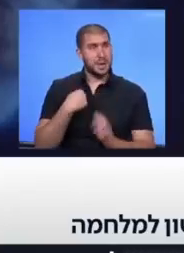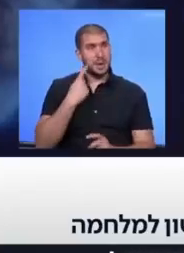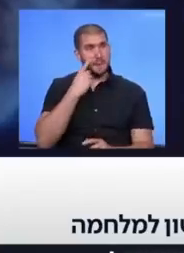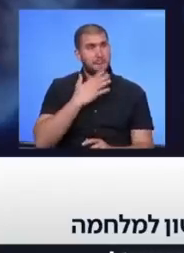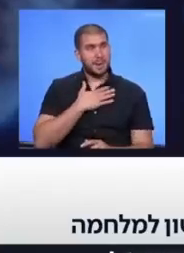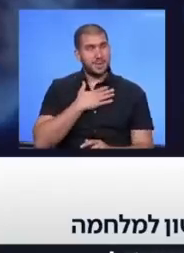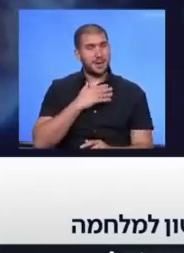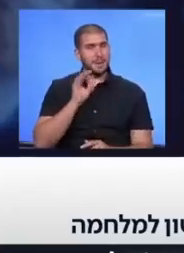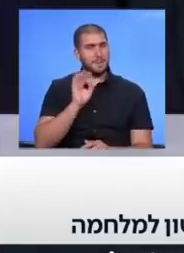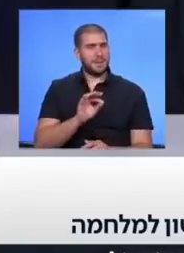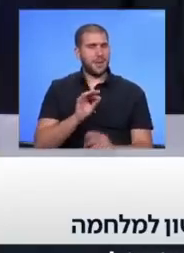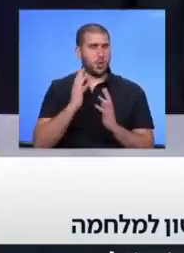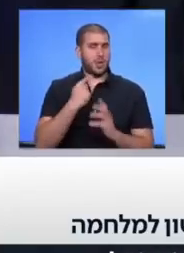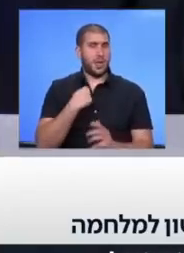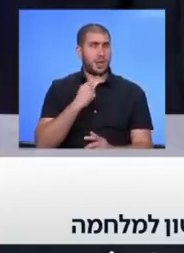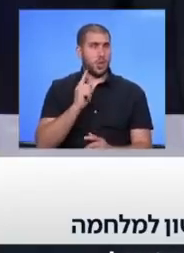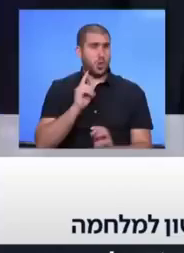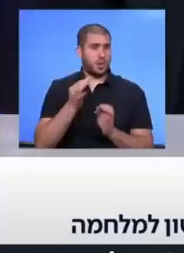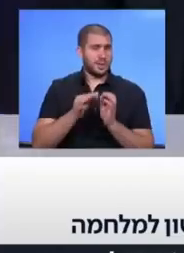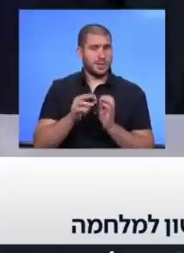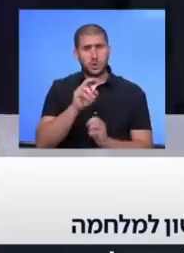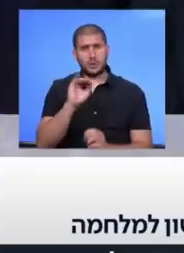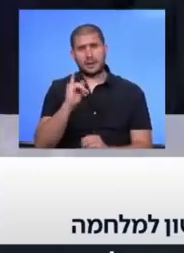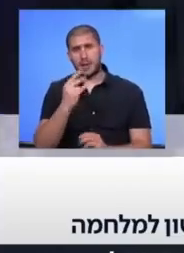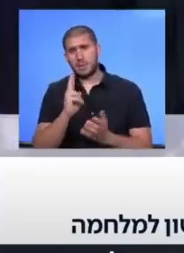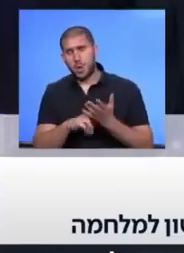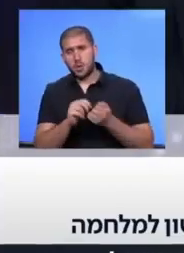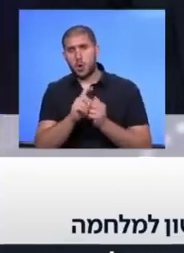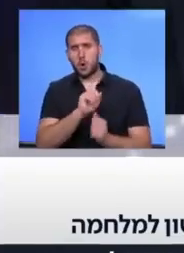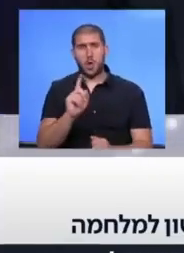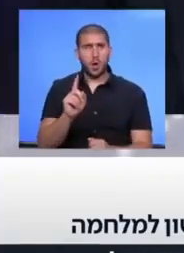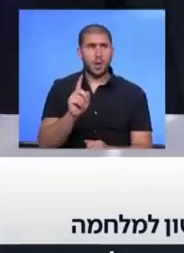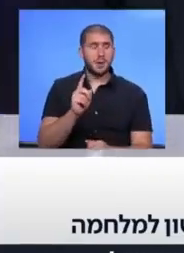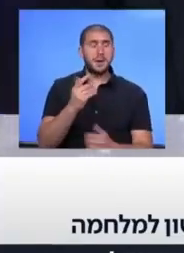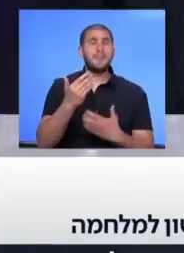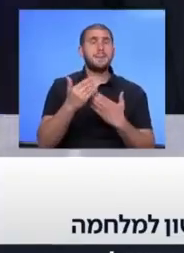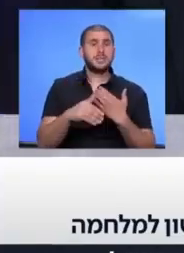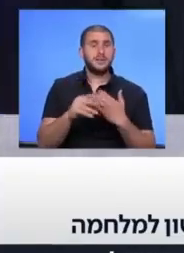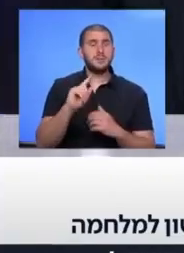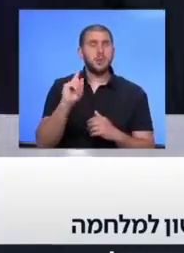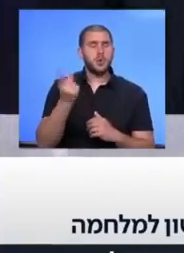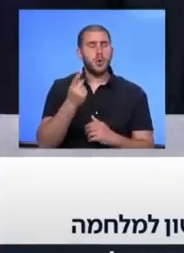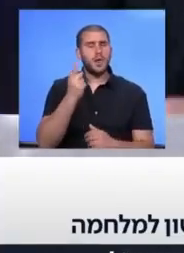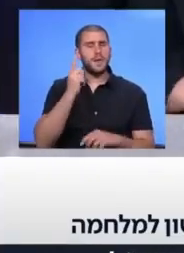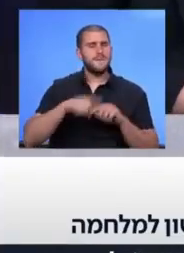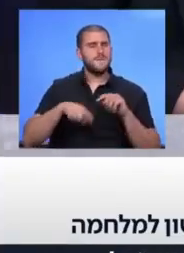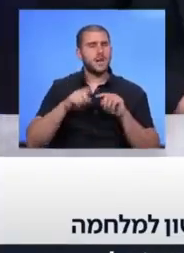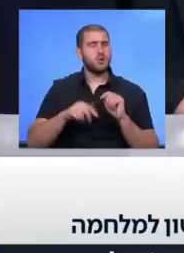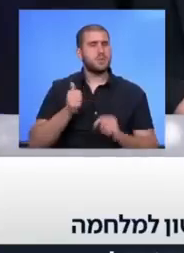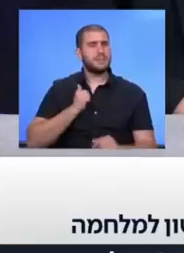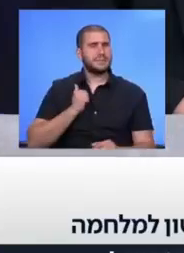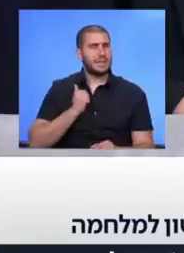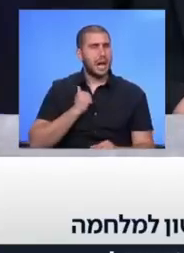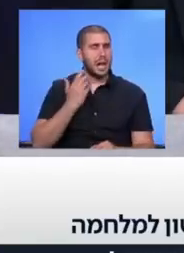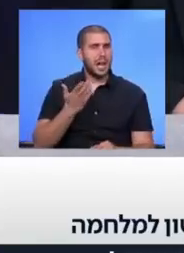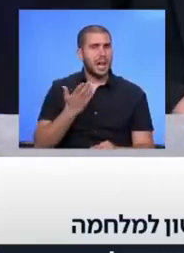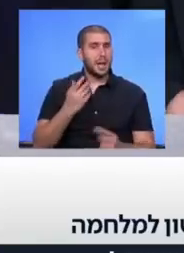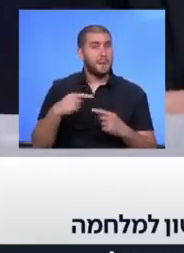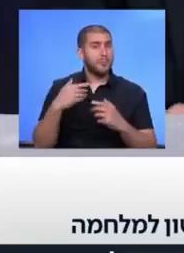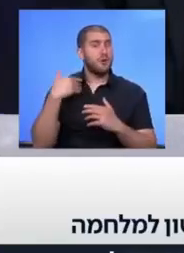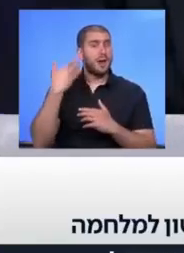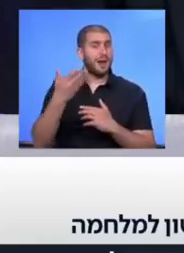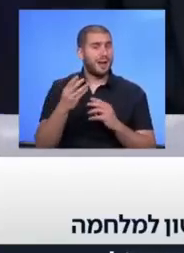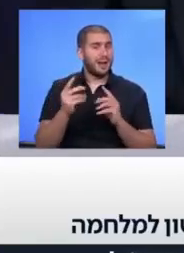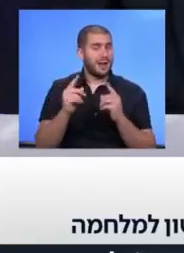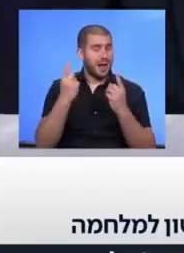עוול נוראי. אני בכלל נכנס לסוגיה אם היה נכון או לא נכון. בסוף, עם כל הפשלות שהיה בצהל, בכמה ימים שאחרי הדבר